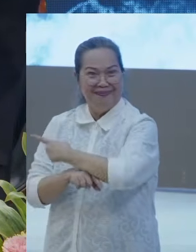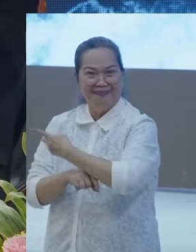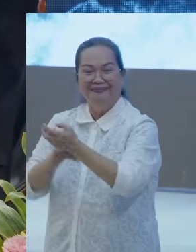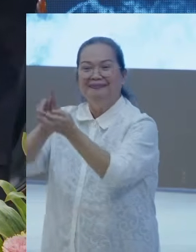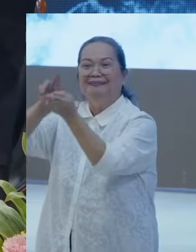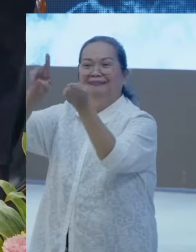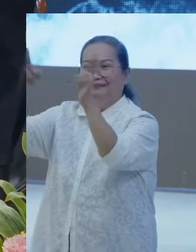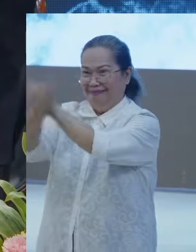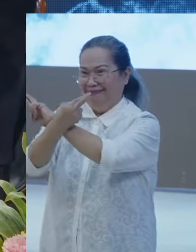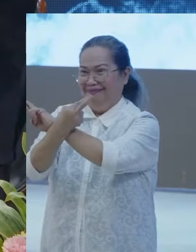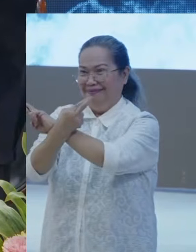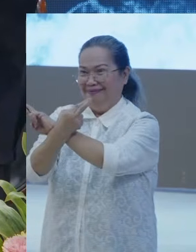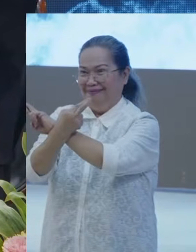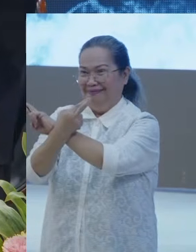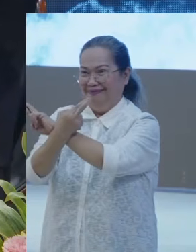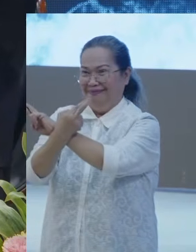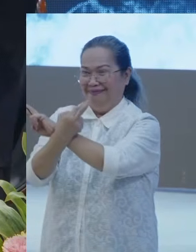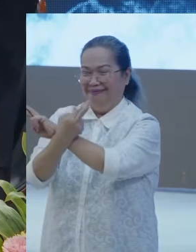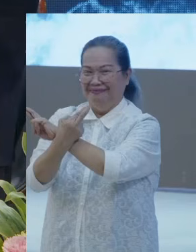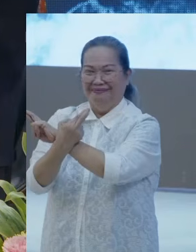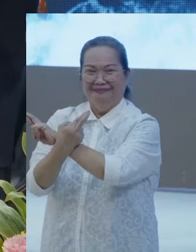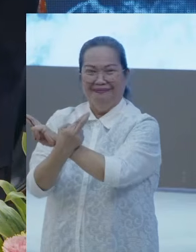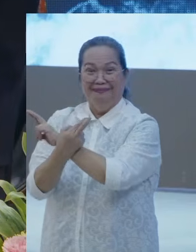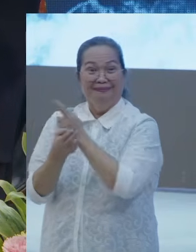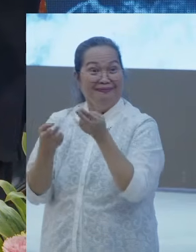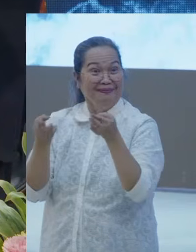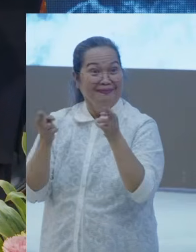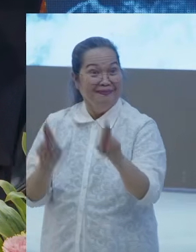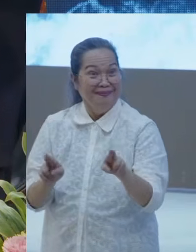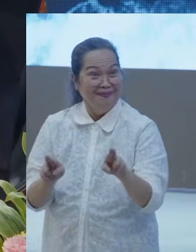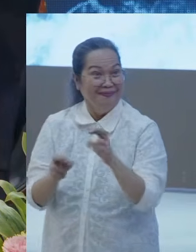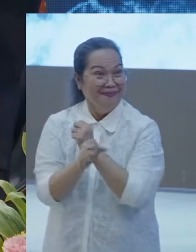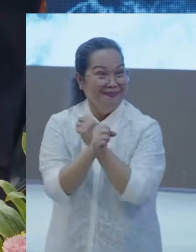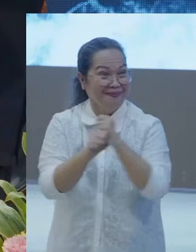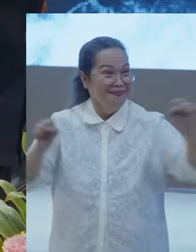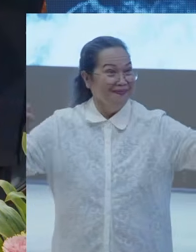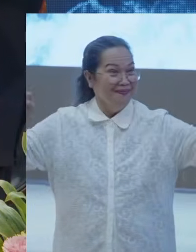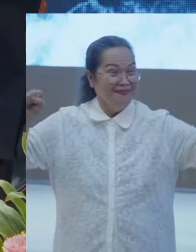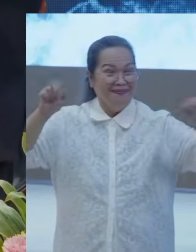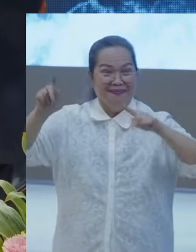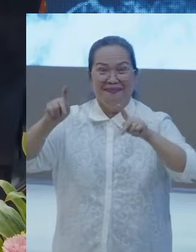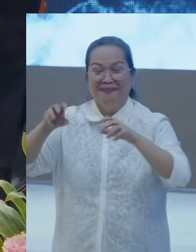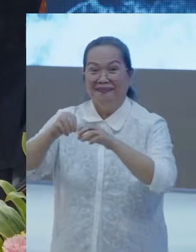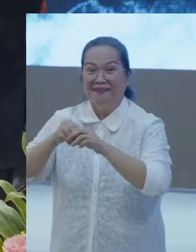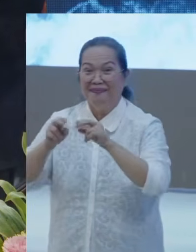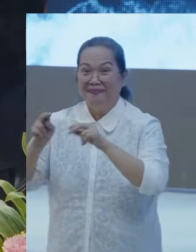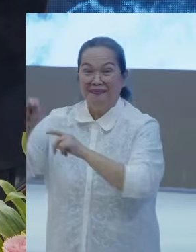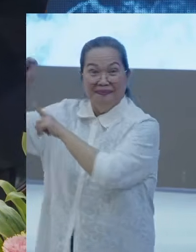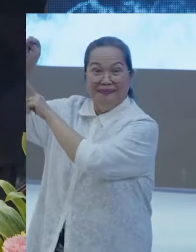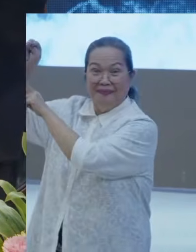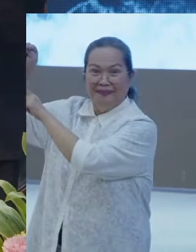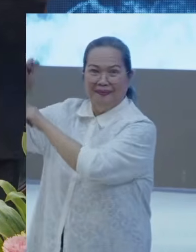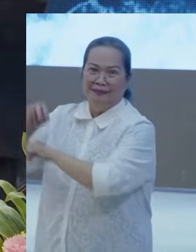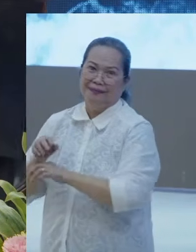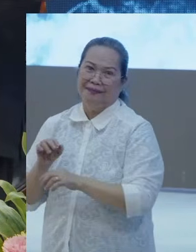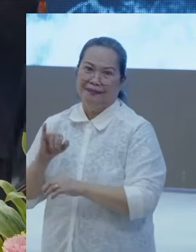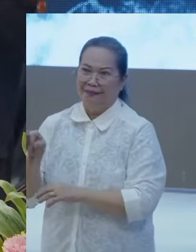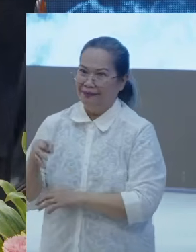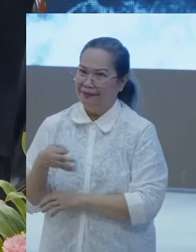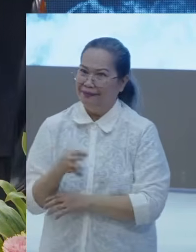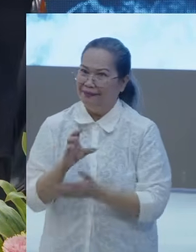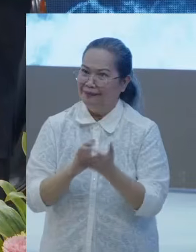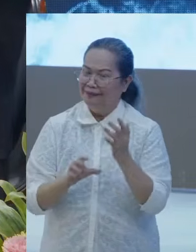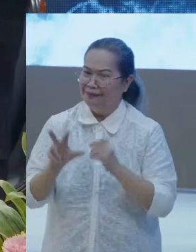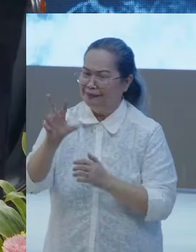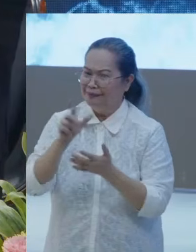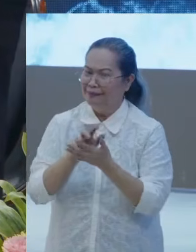overturned. Kaya naman nagresulta ito sa kaligtasan ng Nineveh. Ano nangyari ulit? Jonah chapter 3 verse